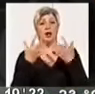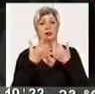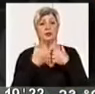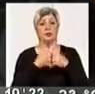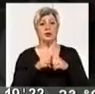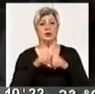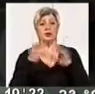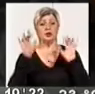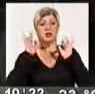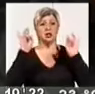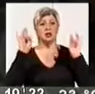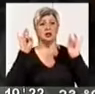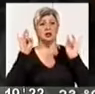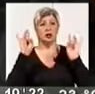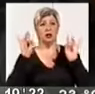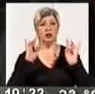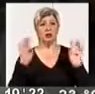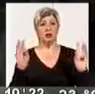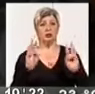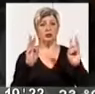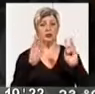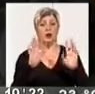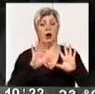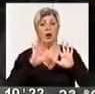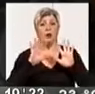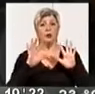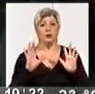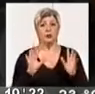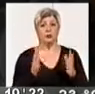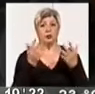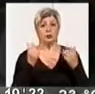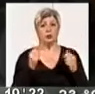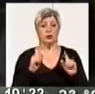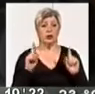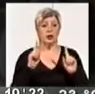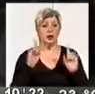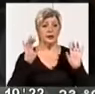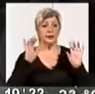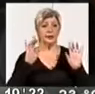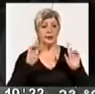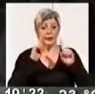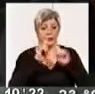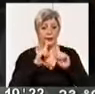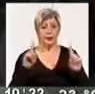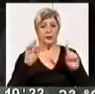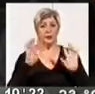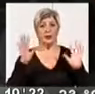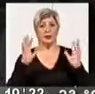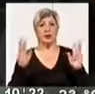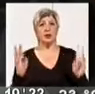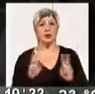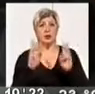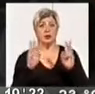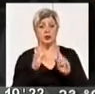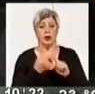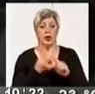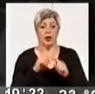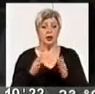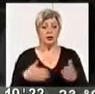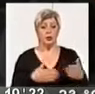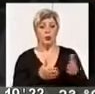сигнализация, оповещение людей на случай возникновения непредвиденной ситуации пожара. Это пути эвакуации